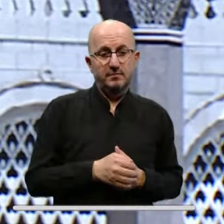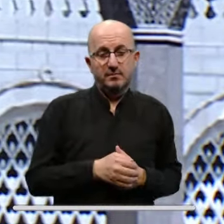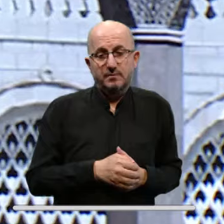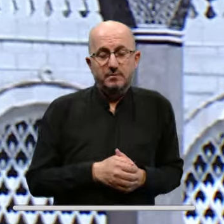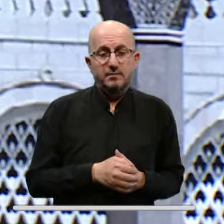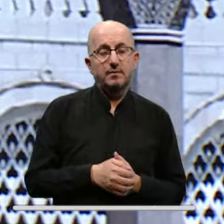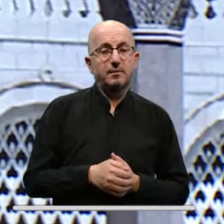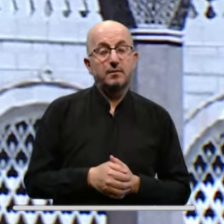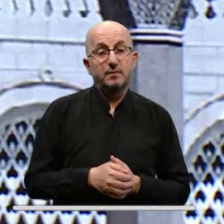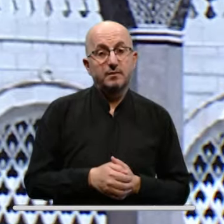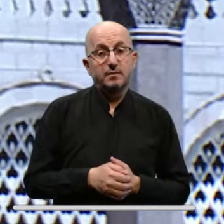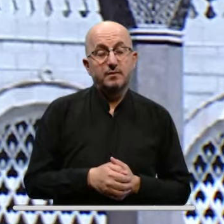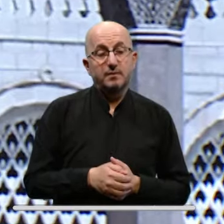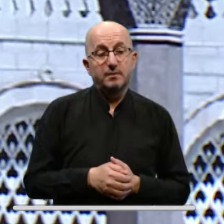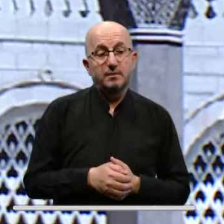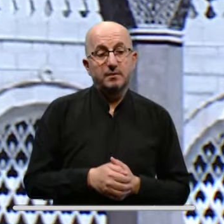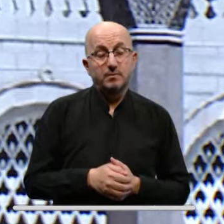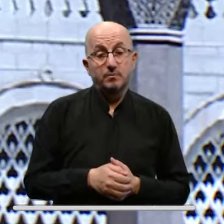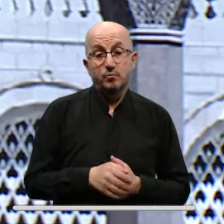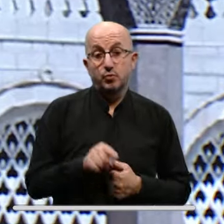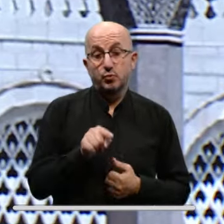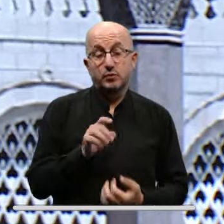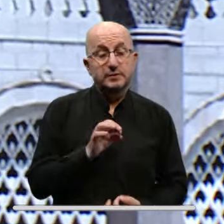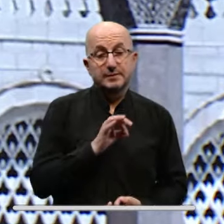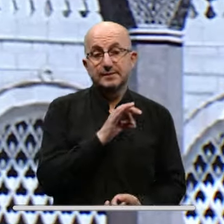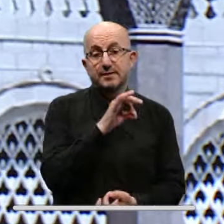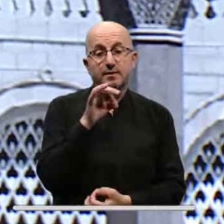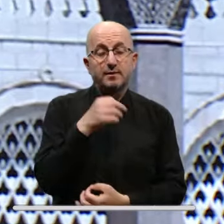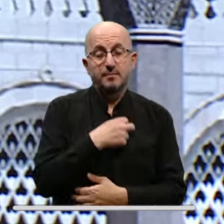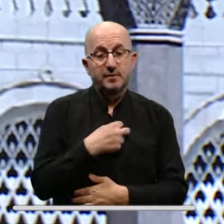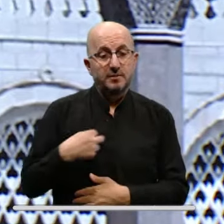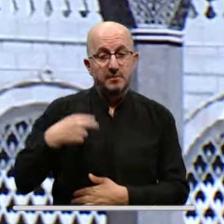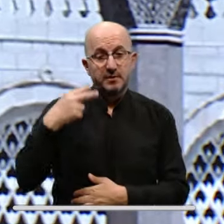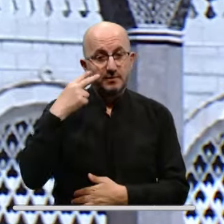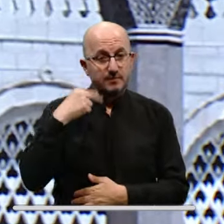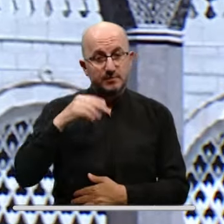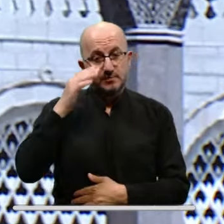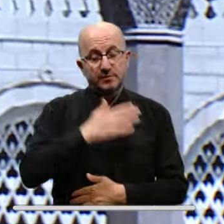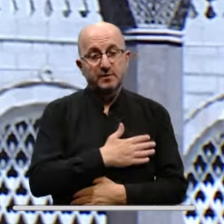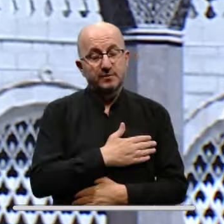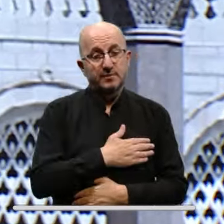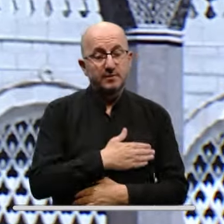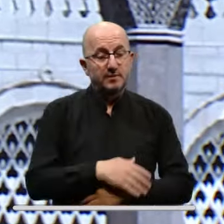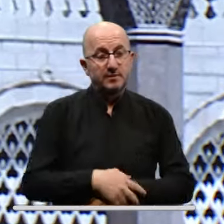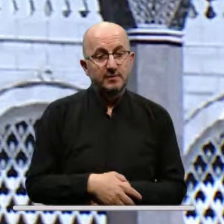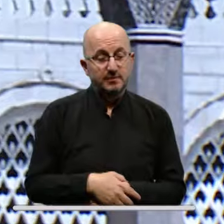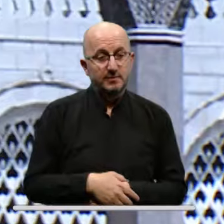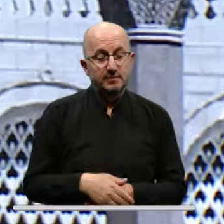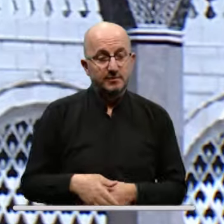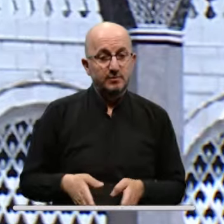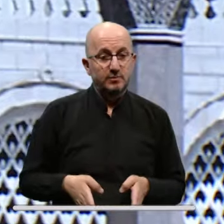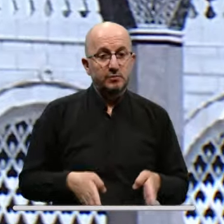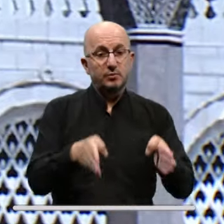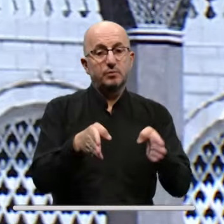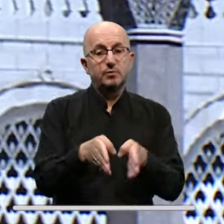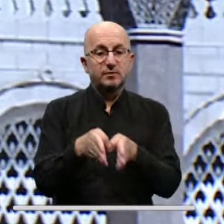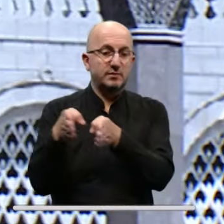akli melekelerinde problem var demektir hocam. Yahu bu insanlara Efendimiz Aleyhisselatü Vesselam kenarda,